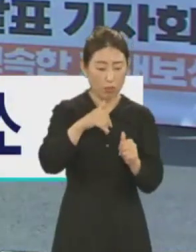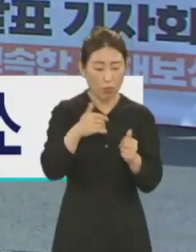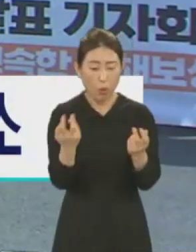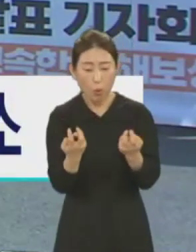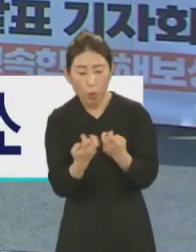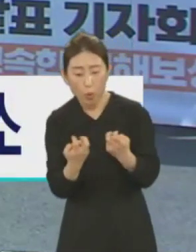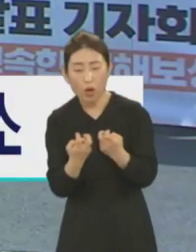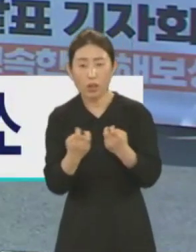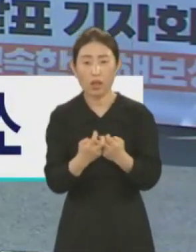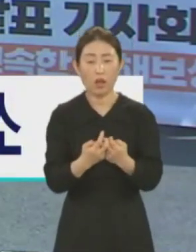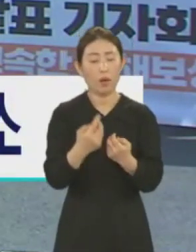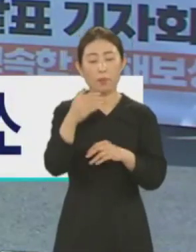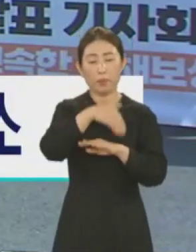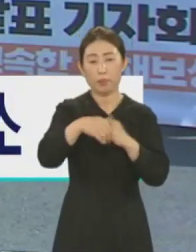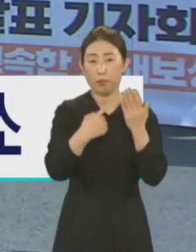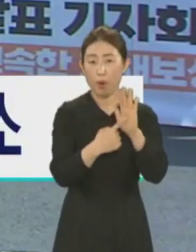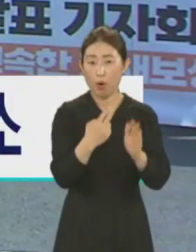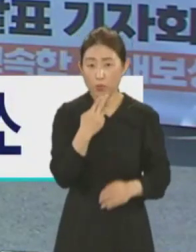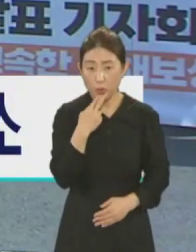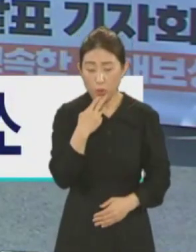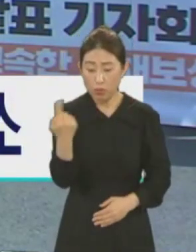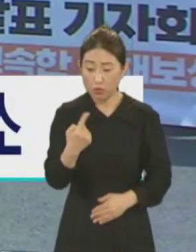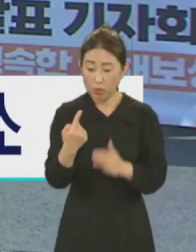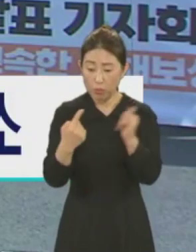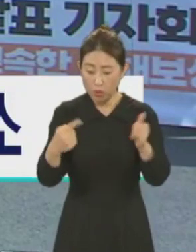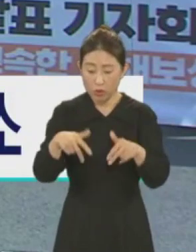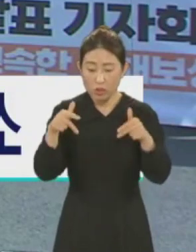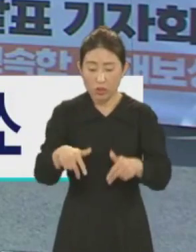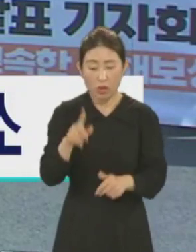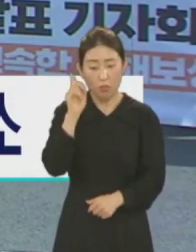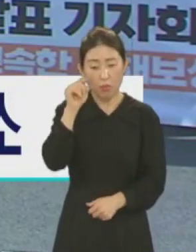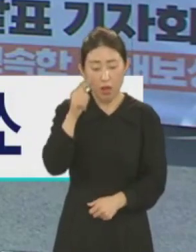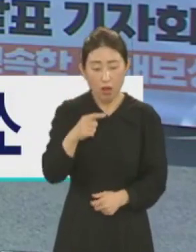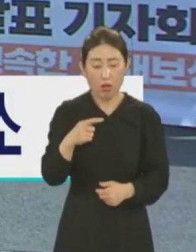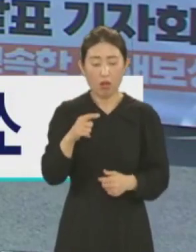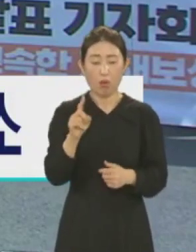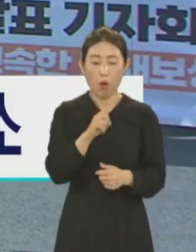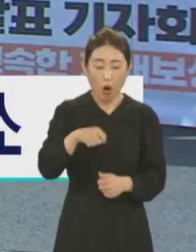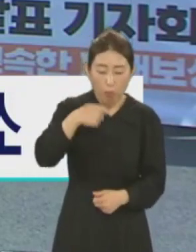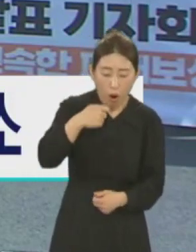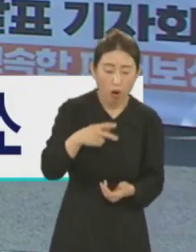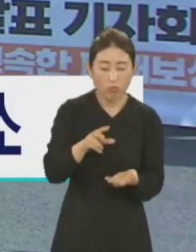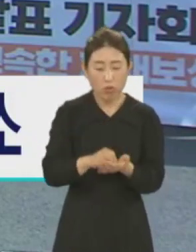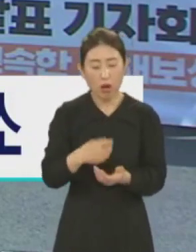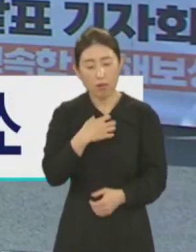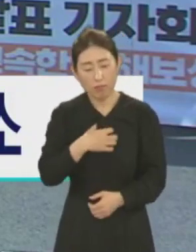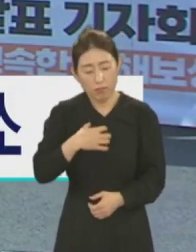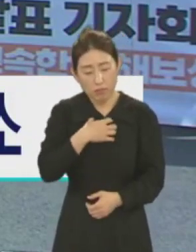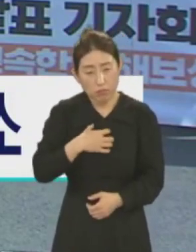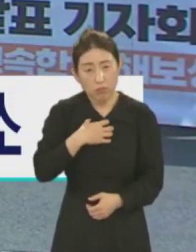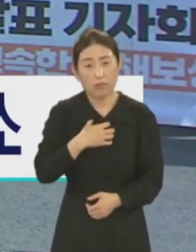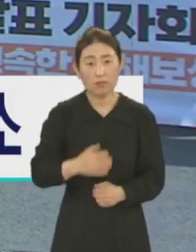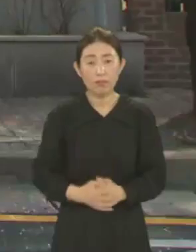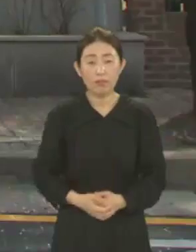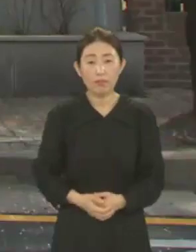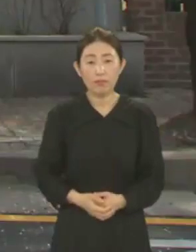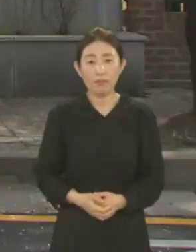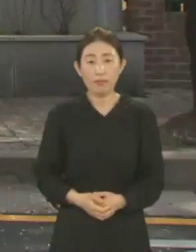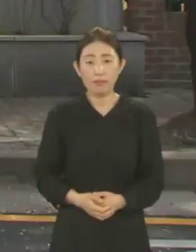가운데 천명이 넘는 직원들과 가족들은 불안한 하루하루를 보내고 있습니다 김철진 기자입니다